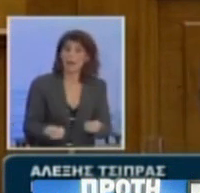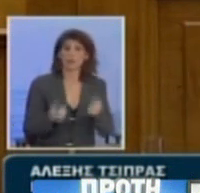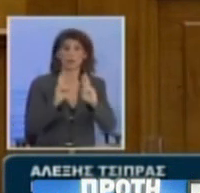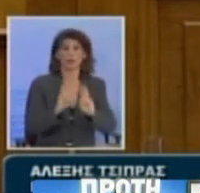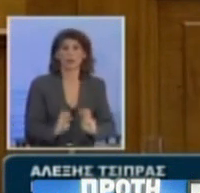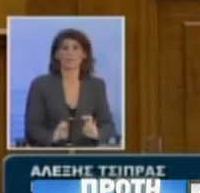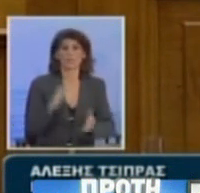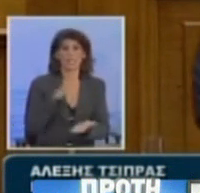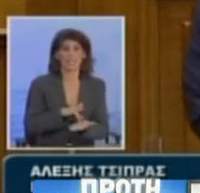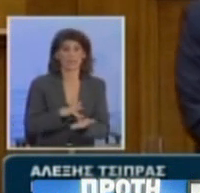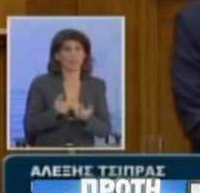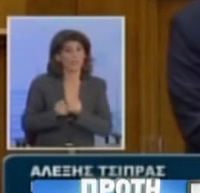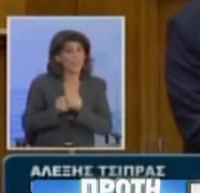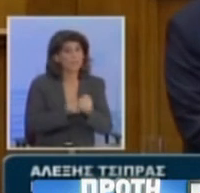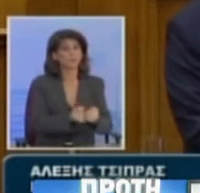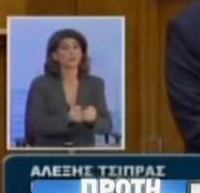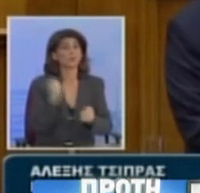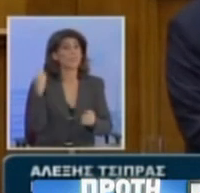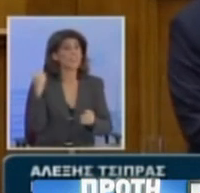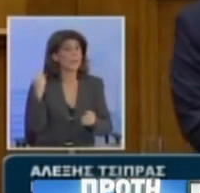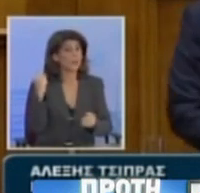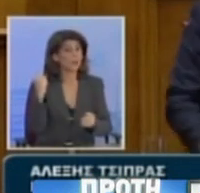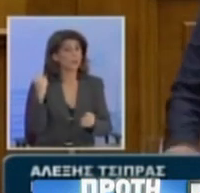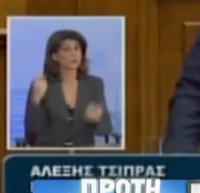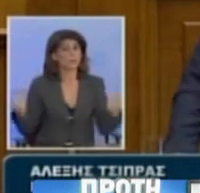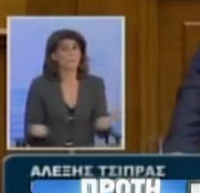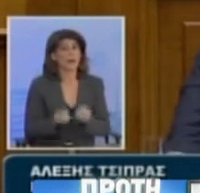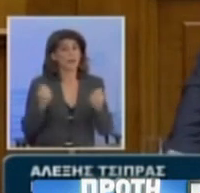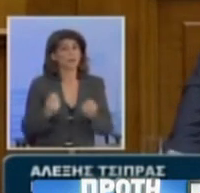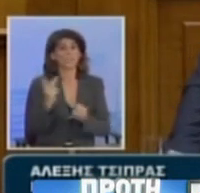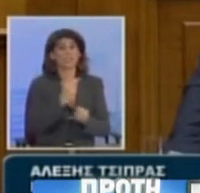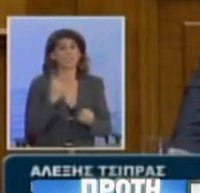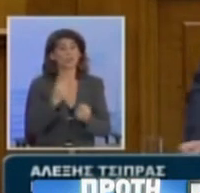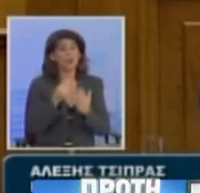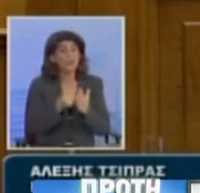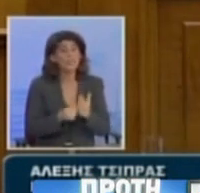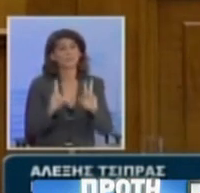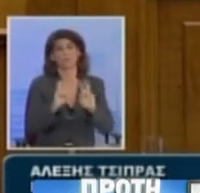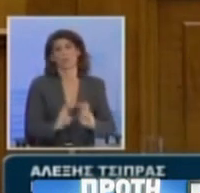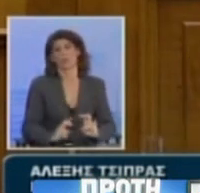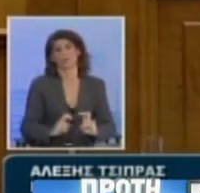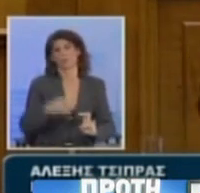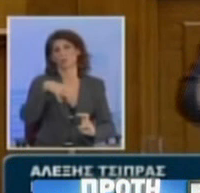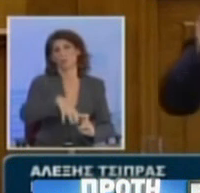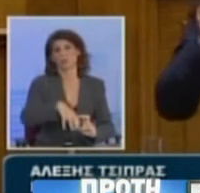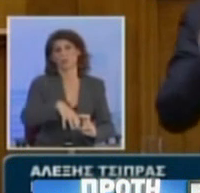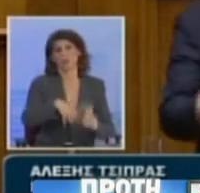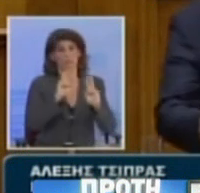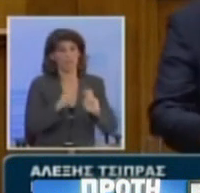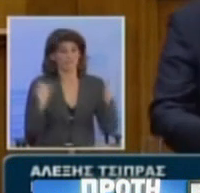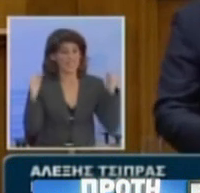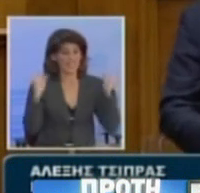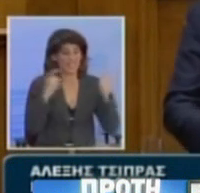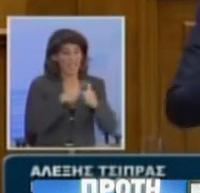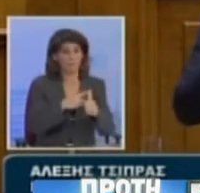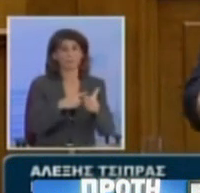ερευνητικά κέντρα και θα ενισχύσουμε τους δυναμικούς και παραγωγικά και κοινωνικά κρίσιμους ερευνητικούς τομείς. Την έρευνα στην